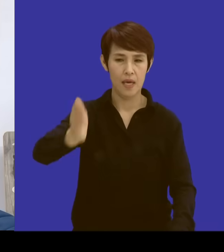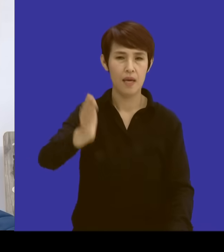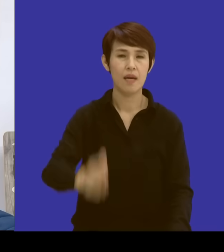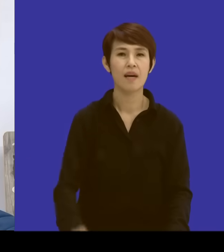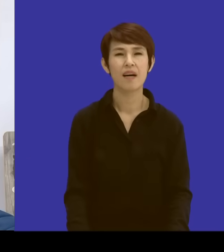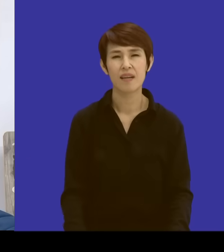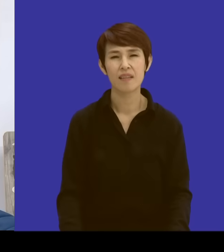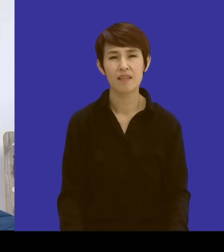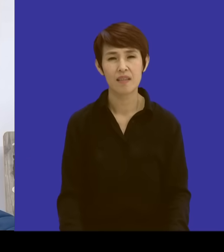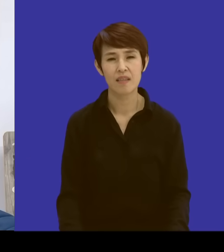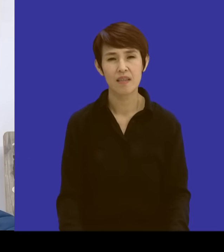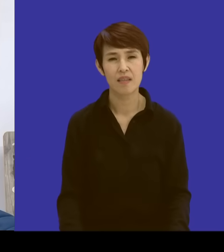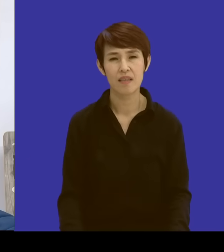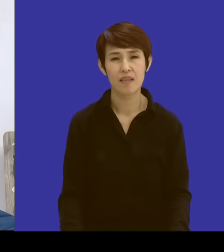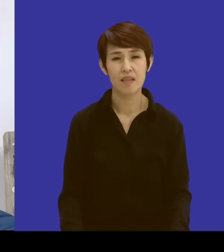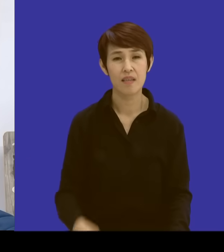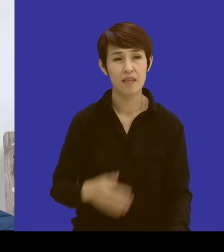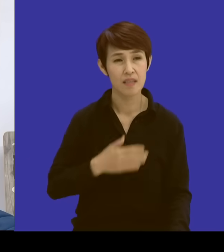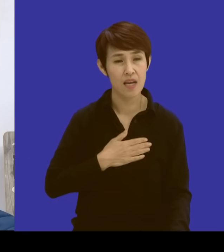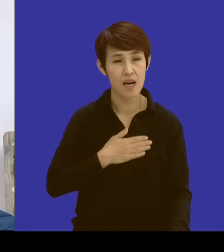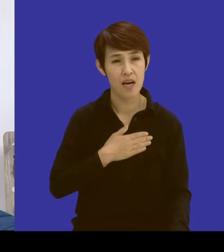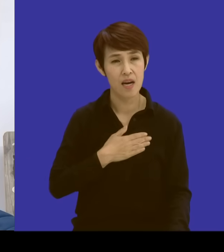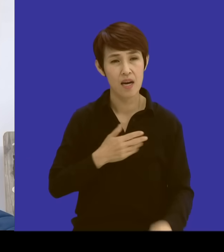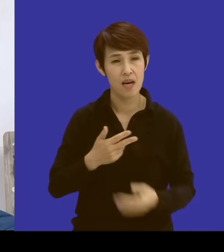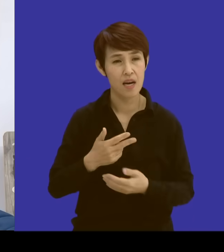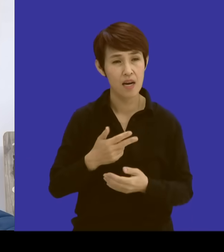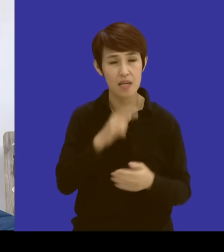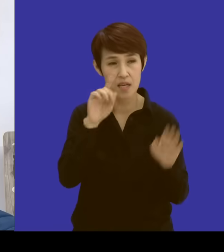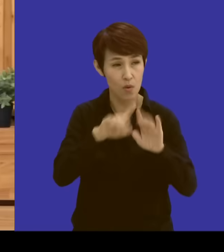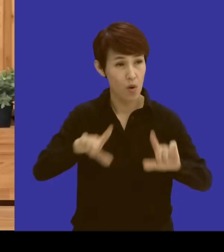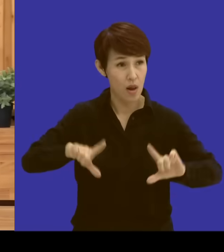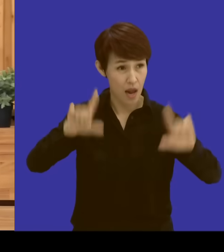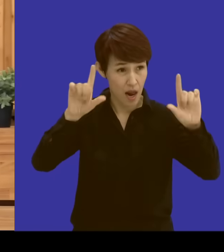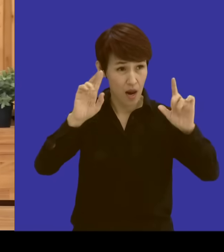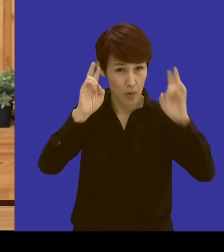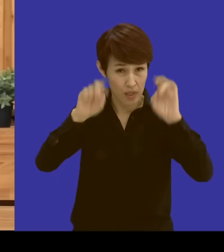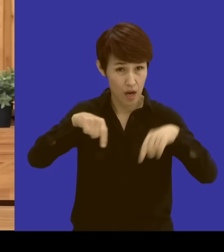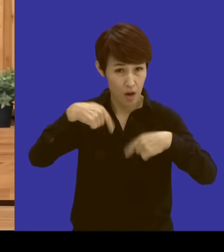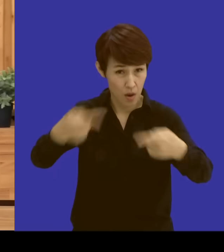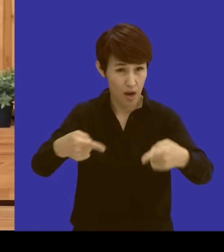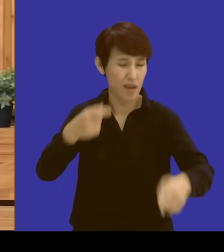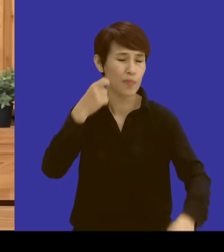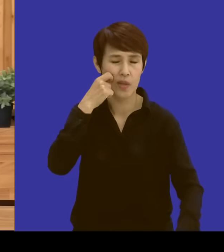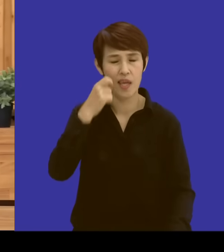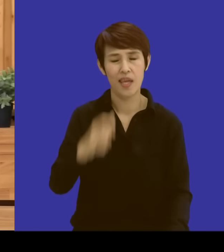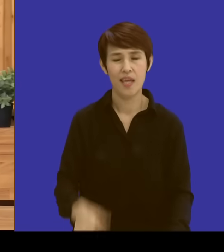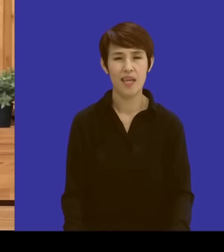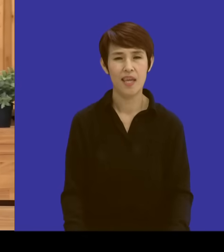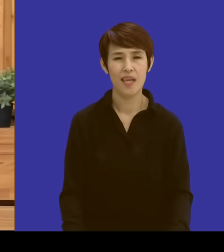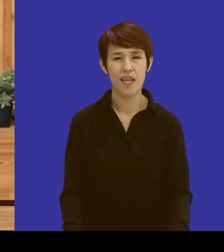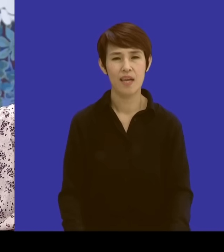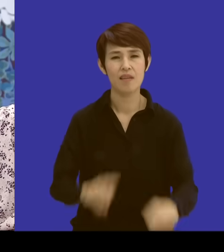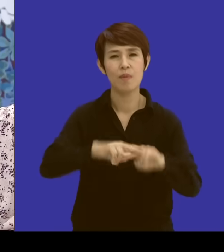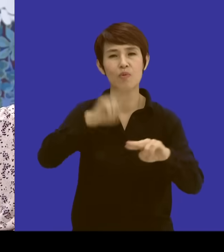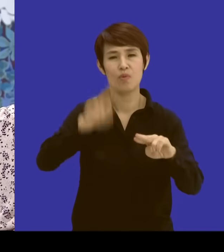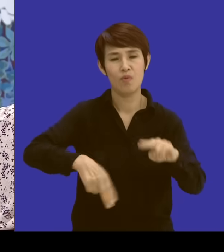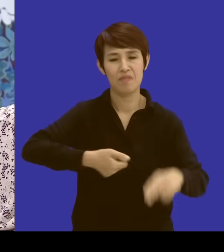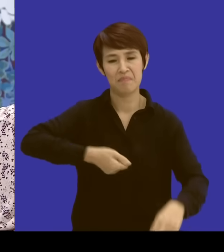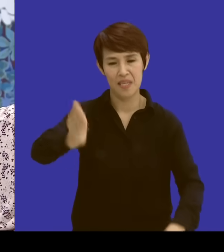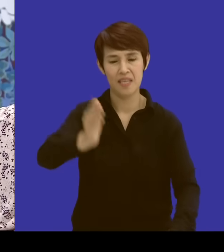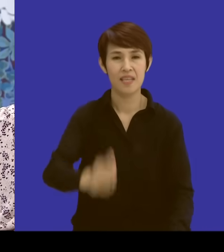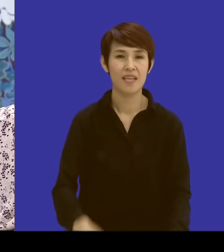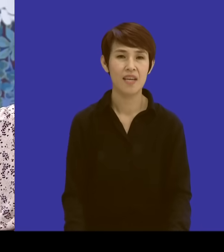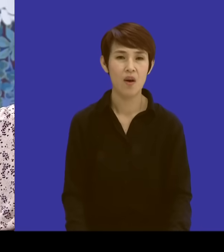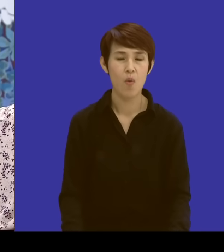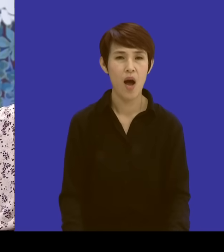썼죠. 주일날 출근 안 하겠다. 예배 드리고 사표를 가는 것도 썼죠. 안 되고. 그렇죠. 그냥 그